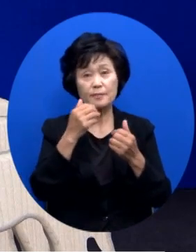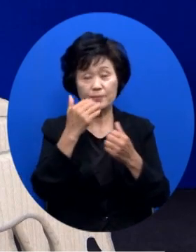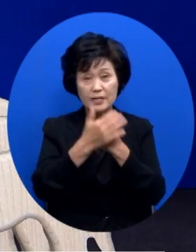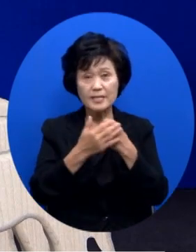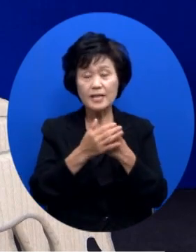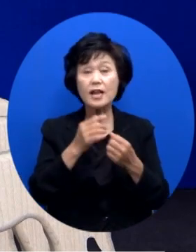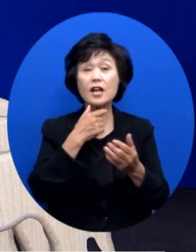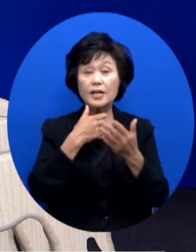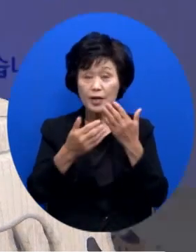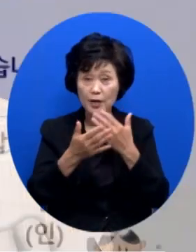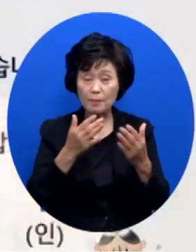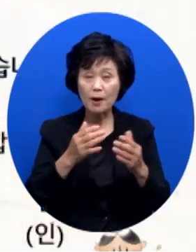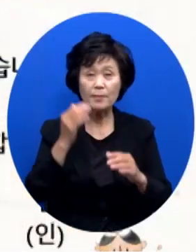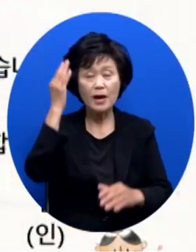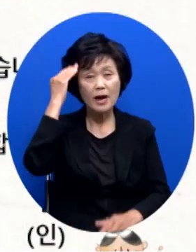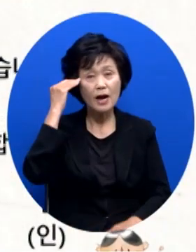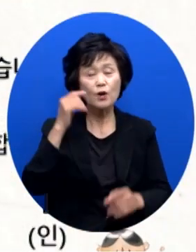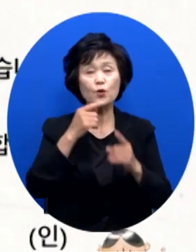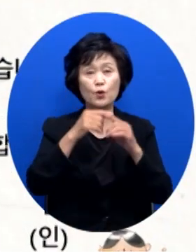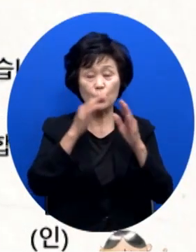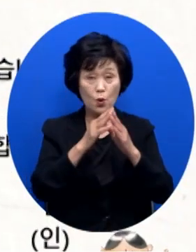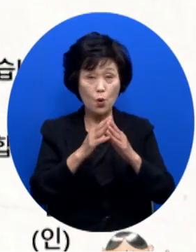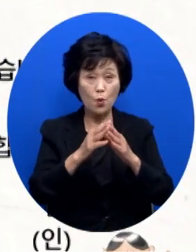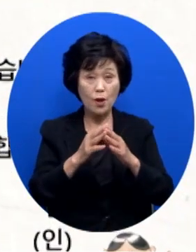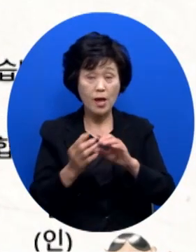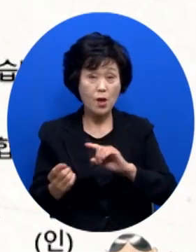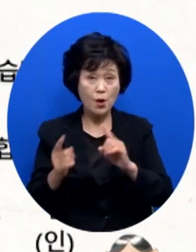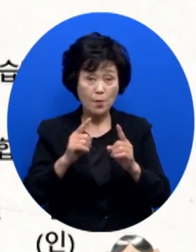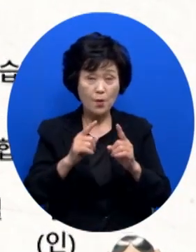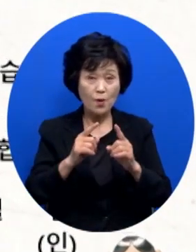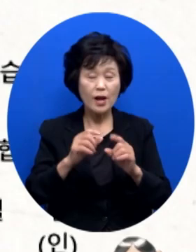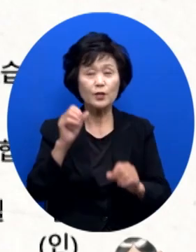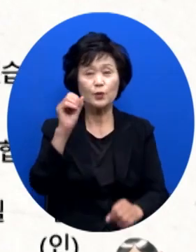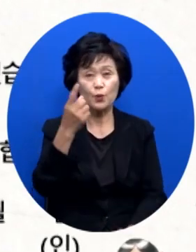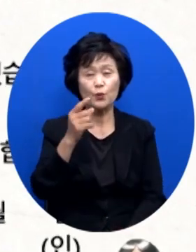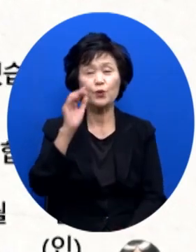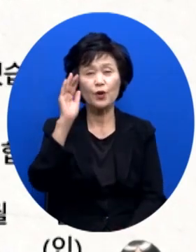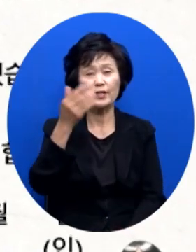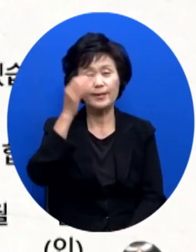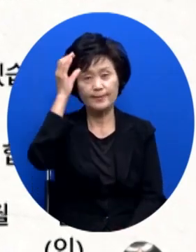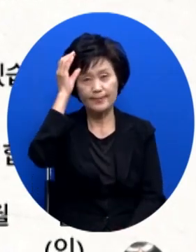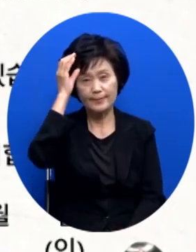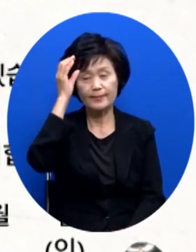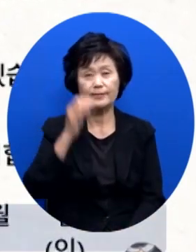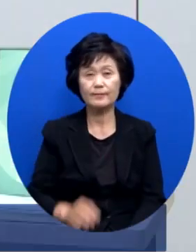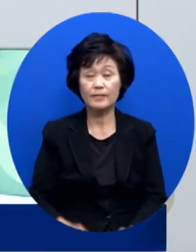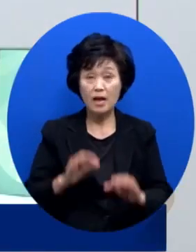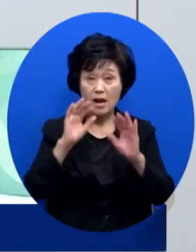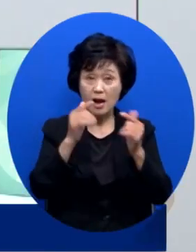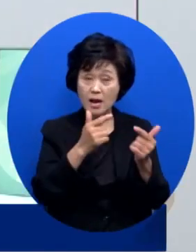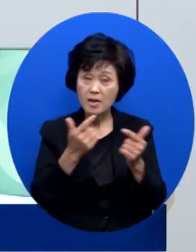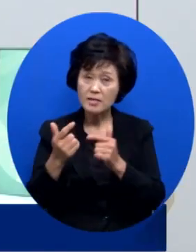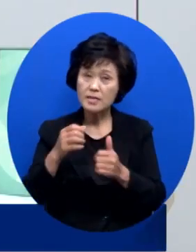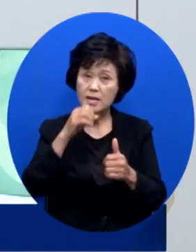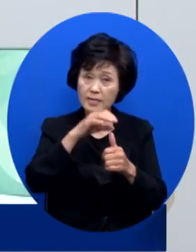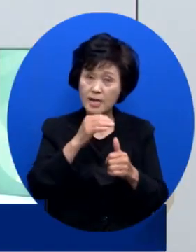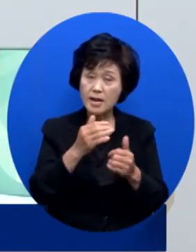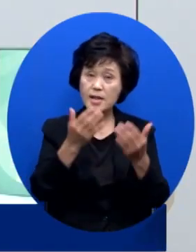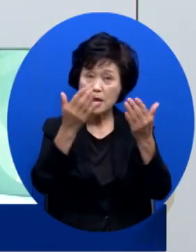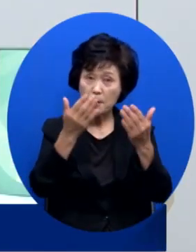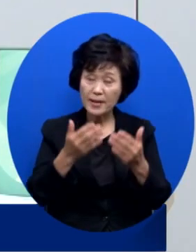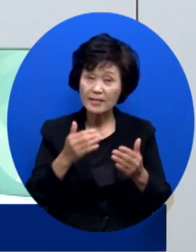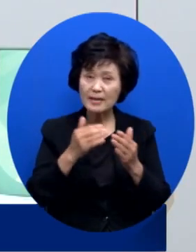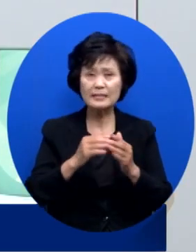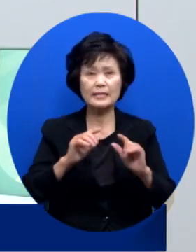넘어 한국교회가 회복되는 계기가 되길 기대했습니다. 어린이들이 세례를 받는 것 이상으로 우리